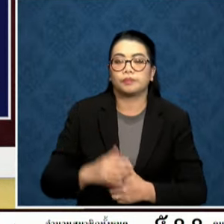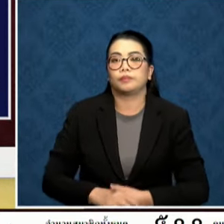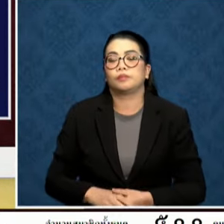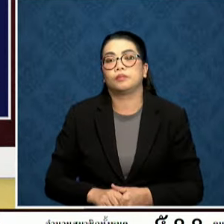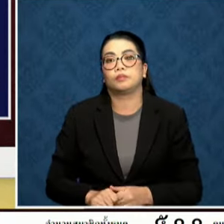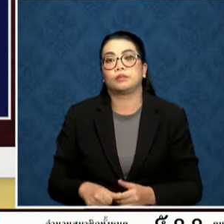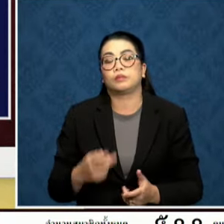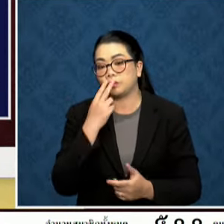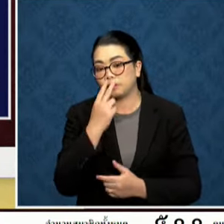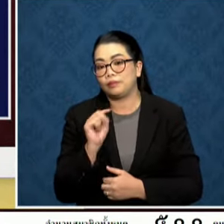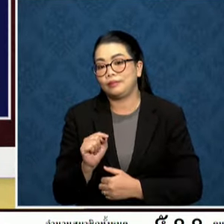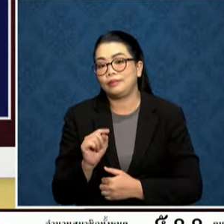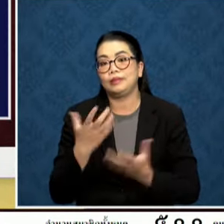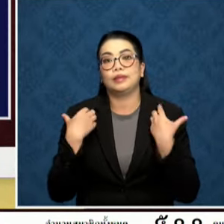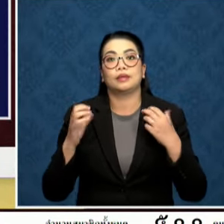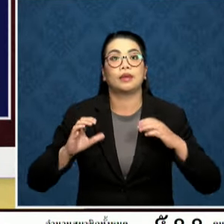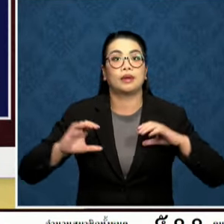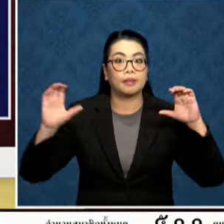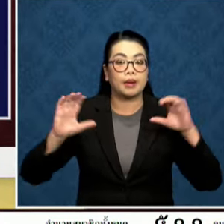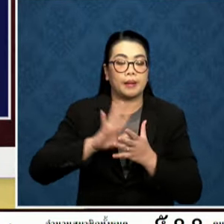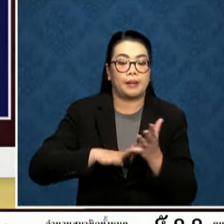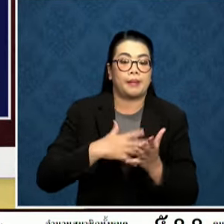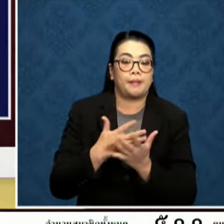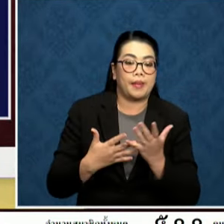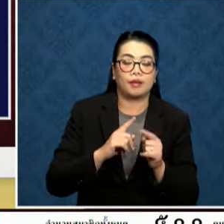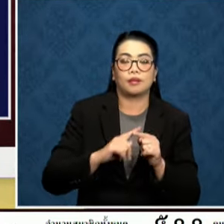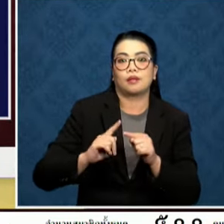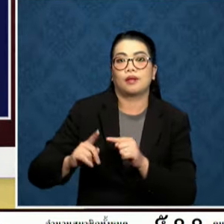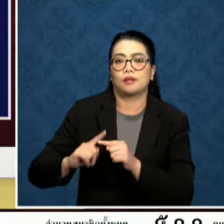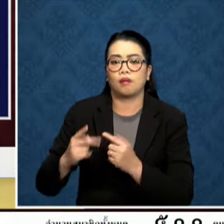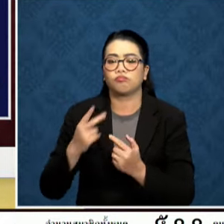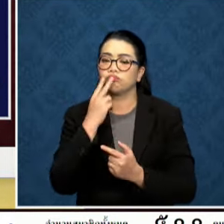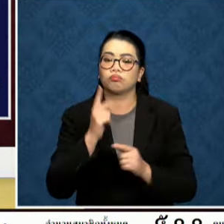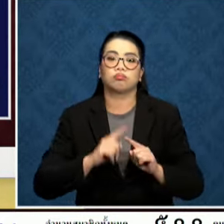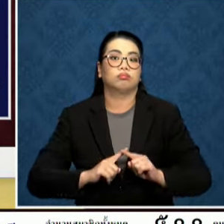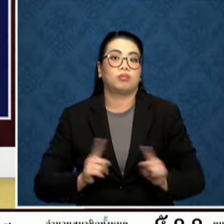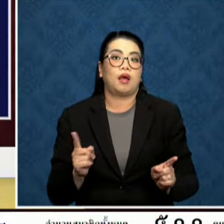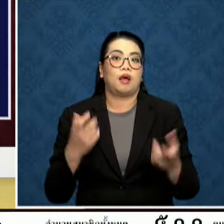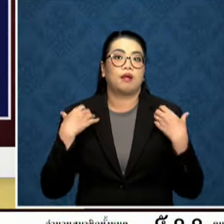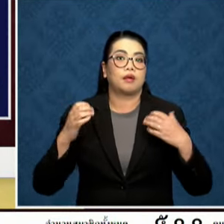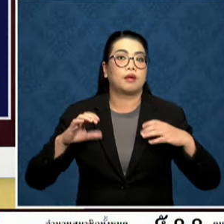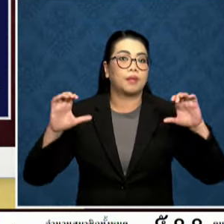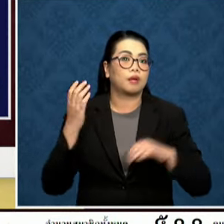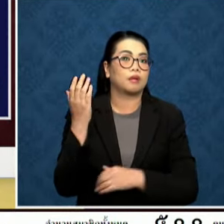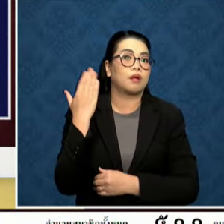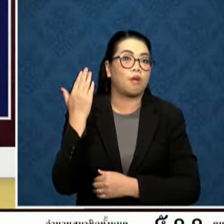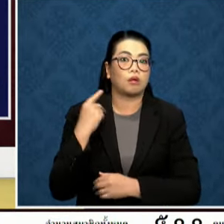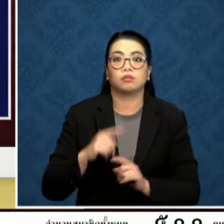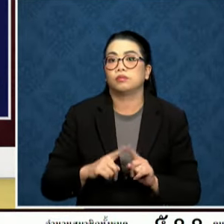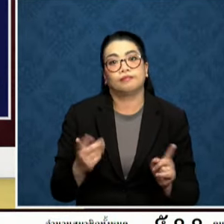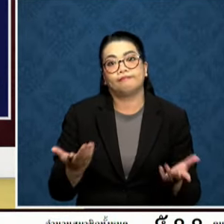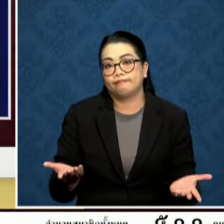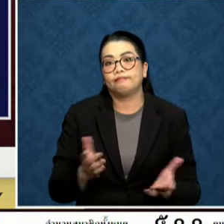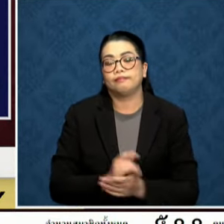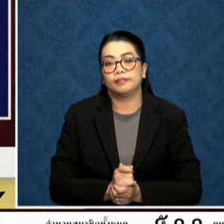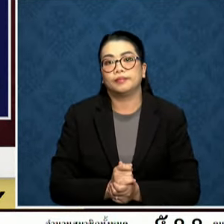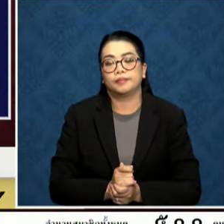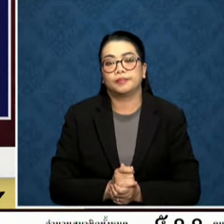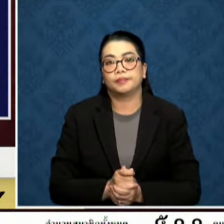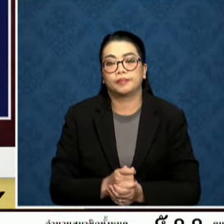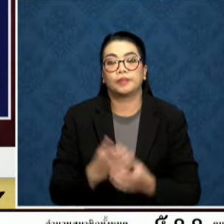เอาข้าจริงแล้วเนี่ยรัฐบาลนี้ก็ไม่ได้มีนโยบายอะไรที่แตกต่างไปจากรัฐบาลที่แล้วใช่หรือไม่นะ